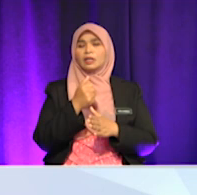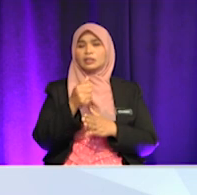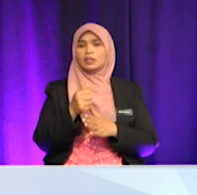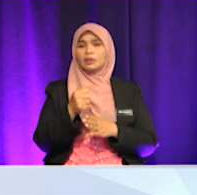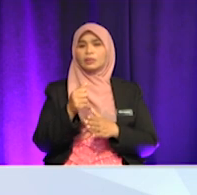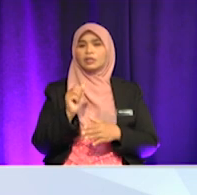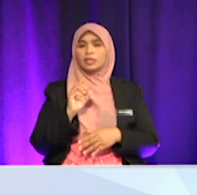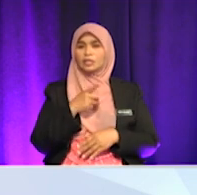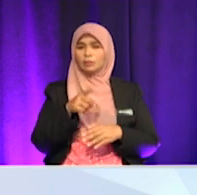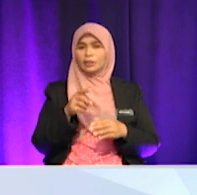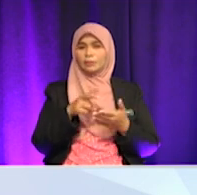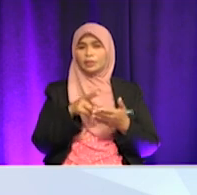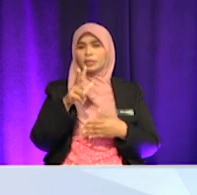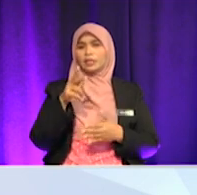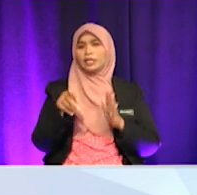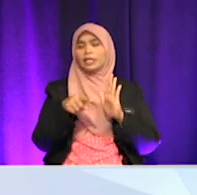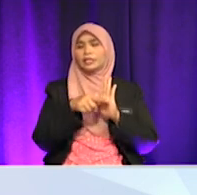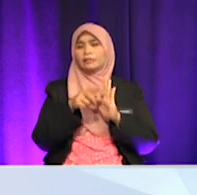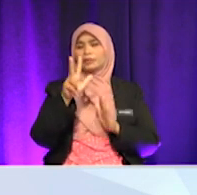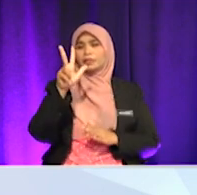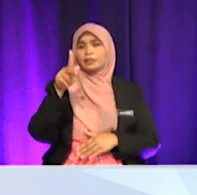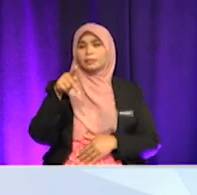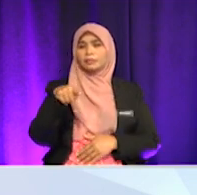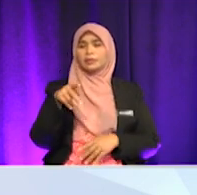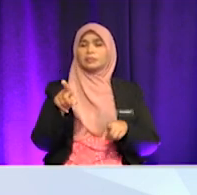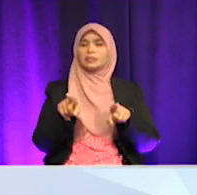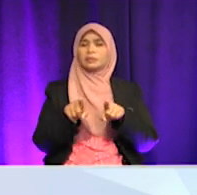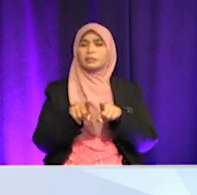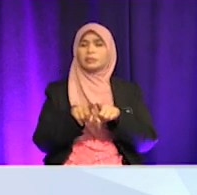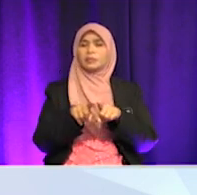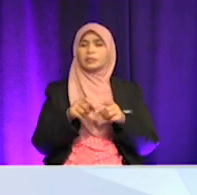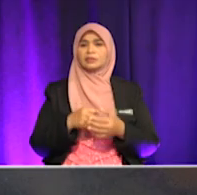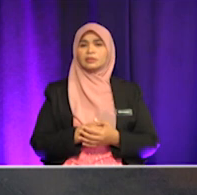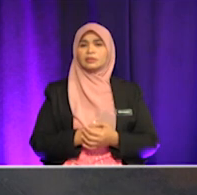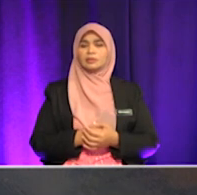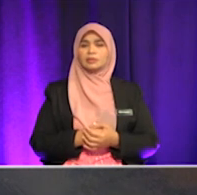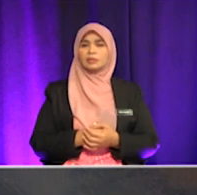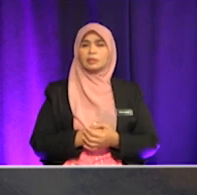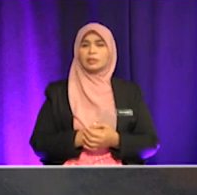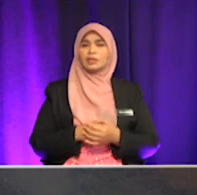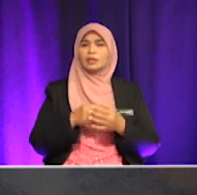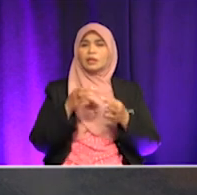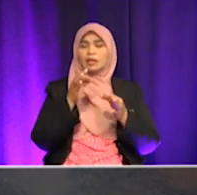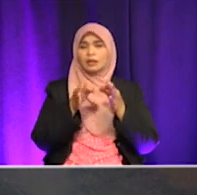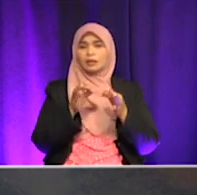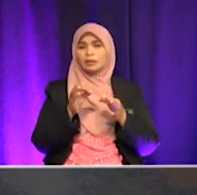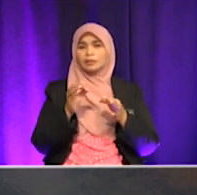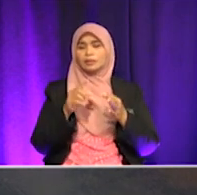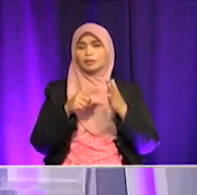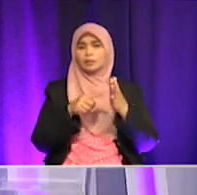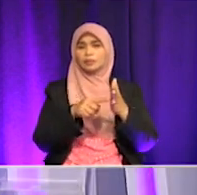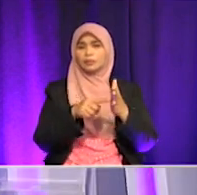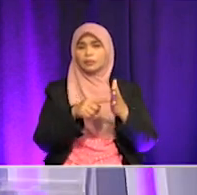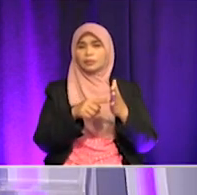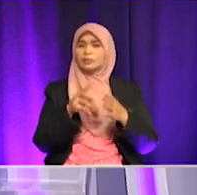3T tambah N bersamaan dengan M. Sebab di sini cikgu nak tunjuk bahawa kalau kita nak letak dia bahagian kanan atau kiri, boleh